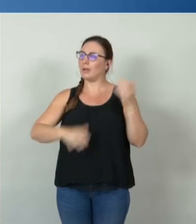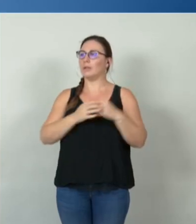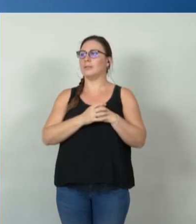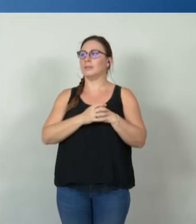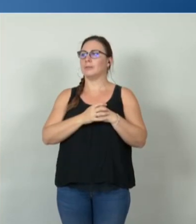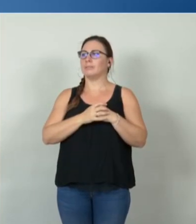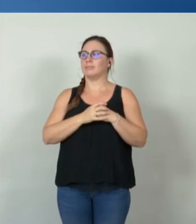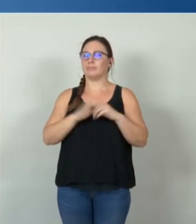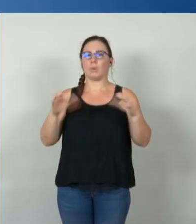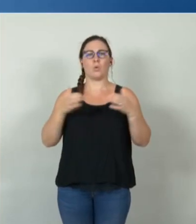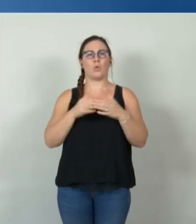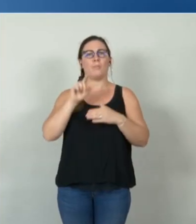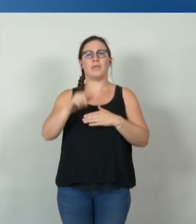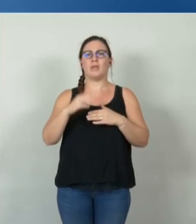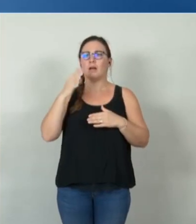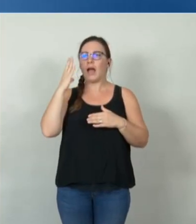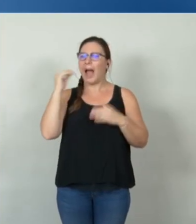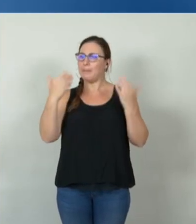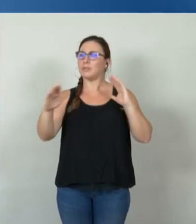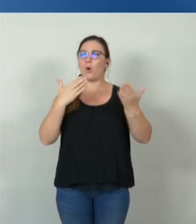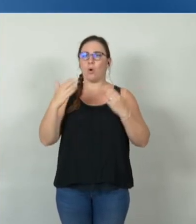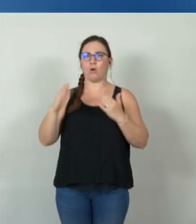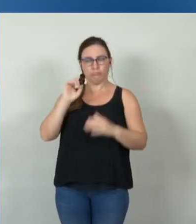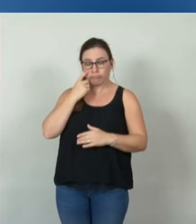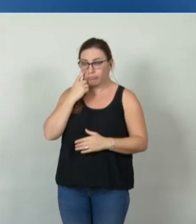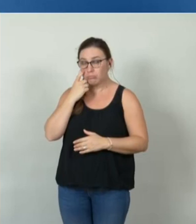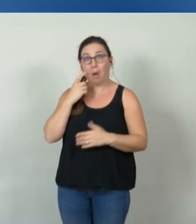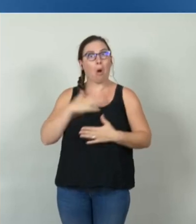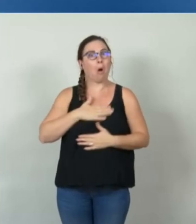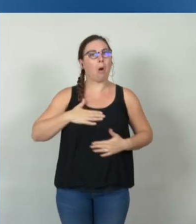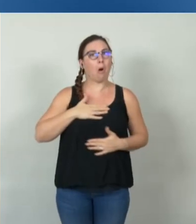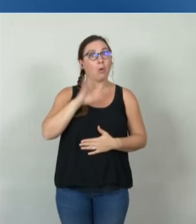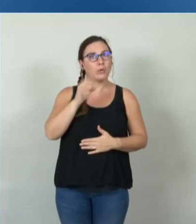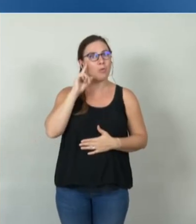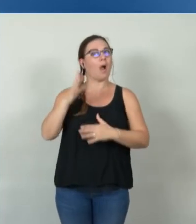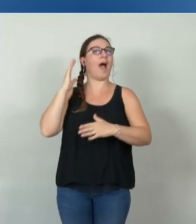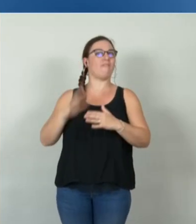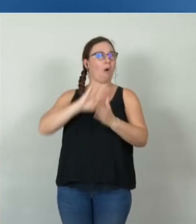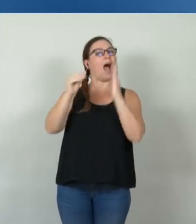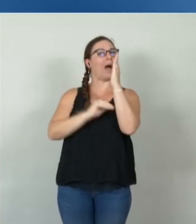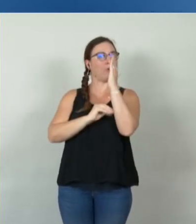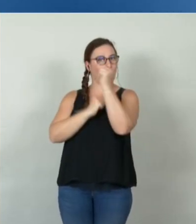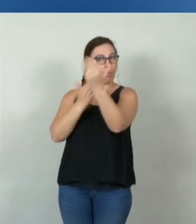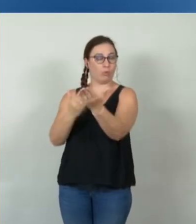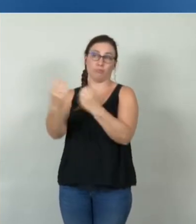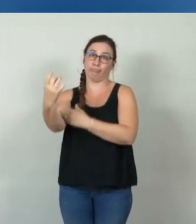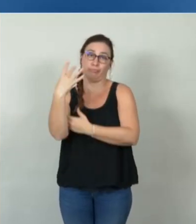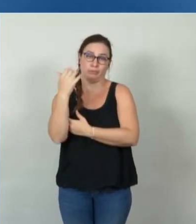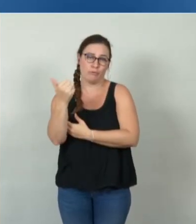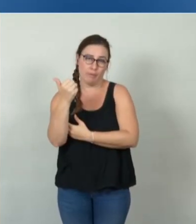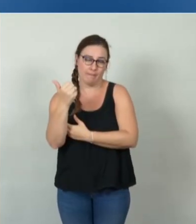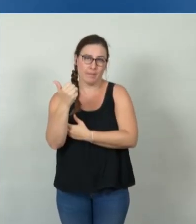ville wallpap expo que nous apprenons et nous en réjouissons puisque nous avions déposé un amendement que vous aviez rejeté